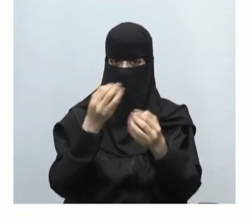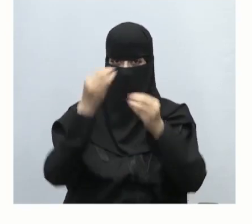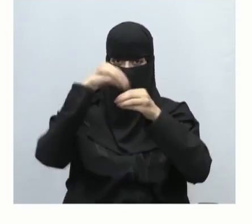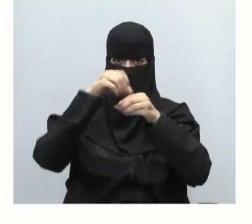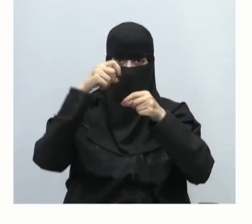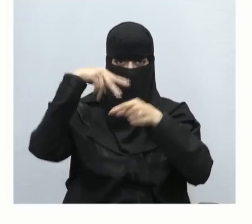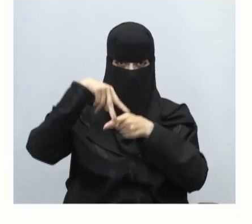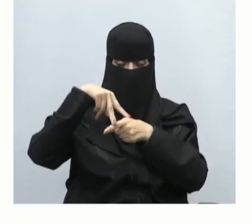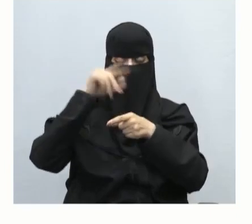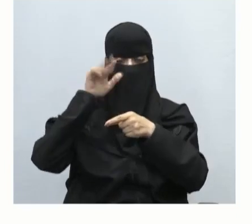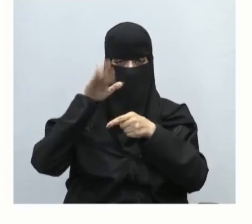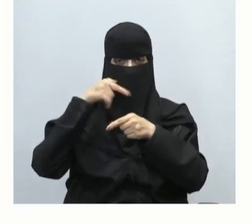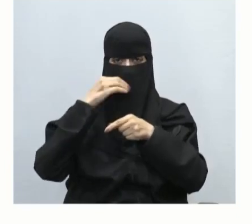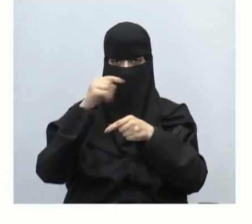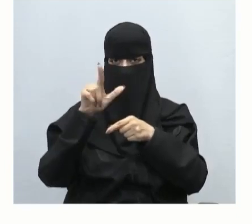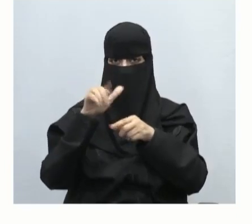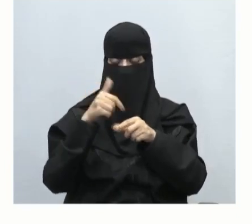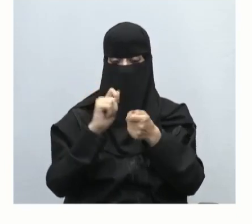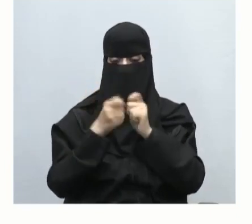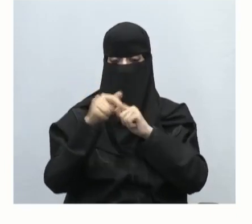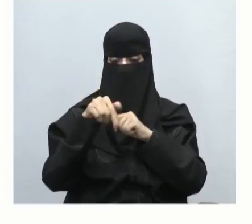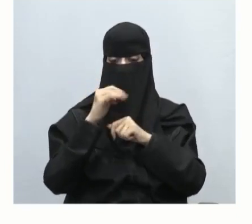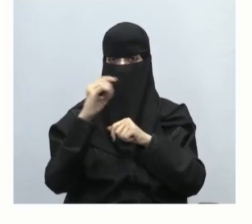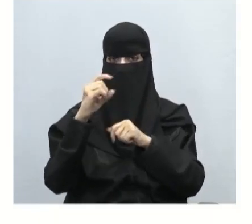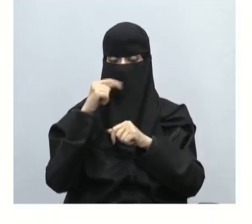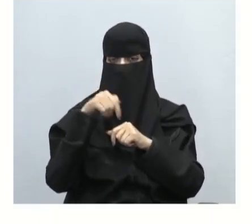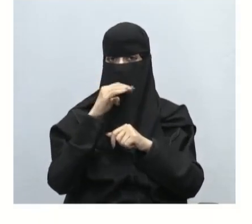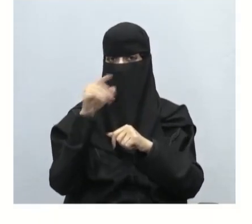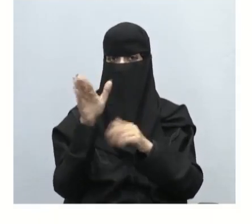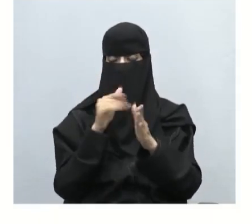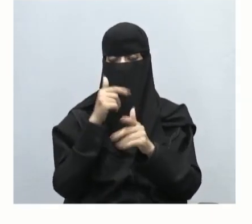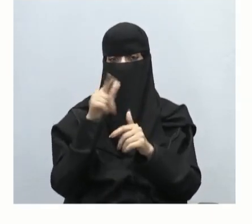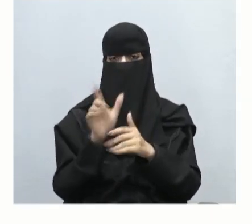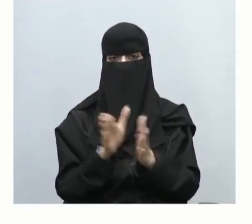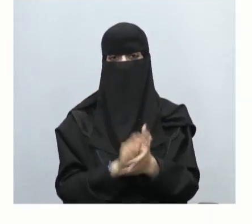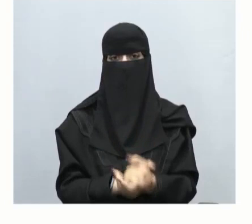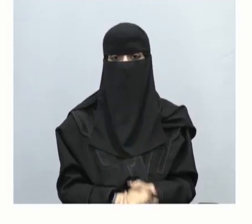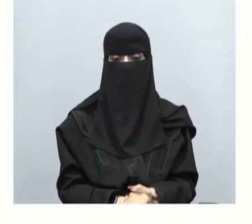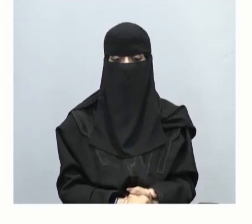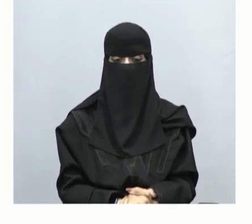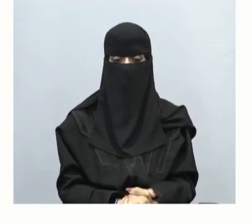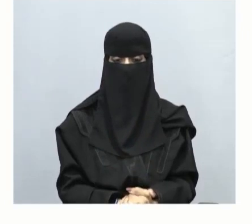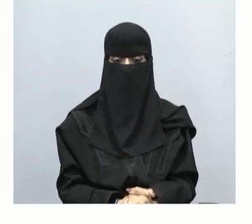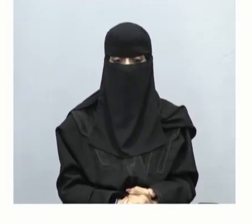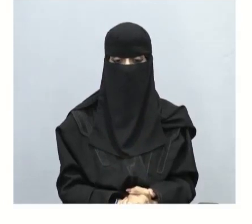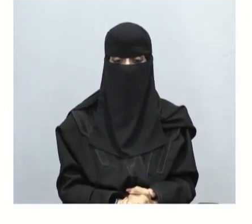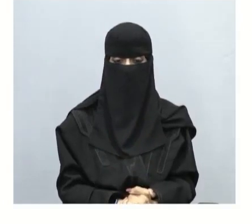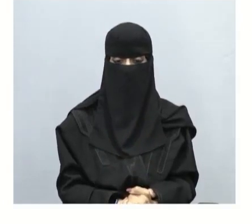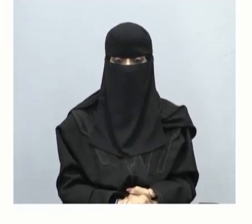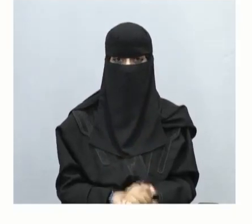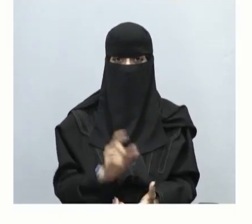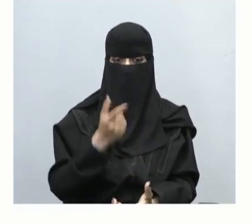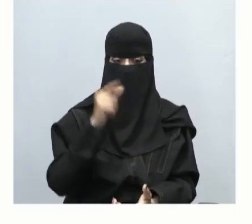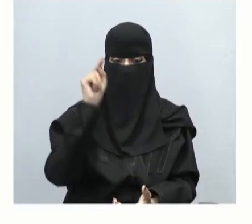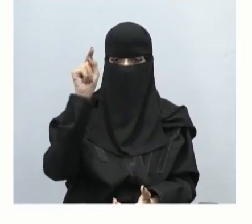داخل المثلث نعم صحيح اذا البديل دال هو الاجابه الصحيحه هذه هي النقطه الاولى كما